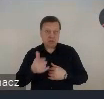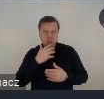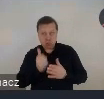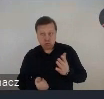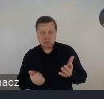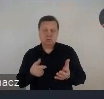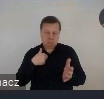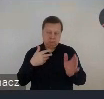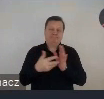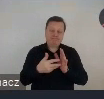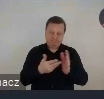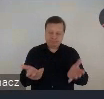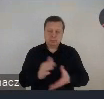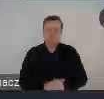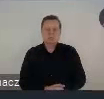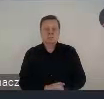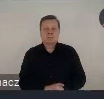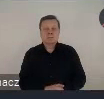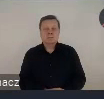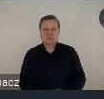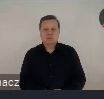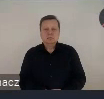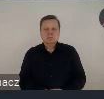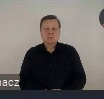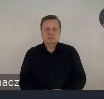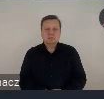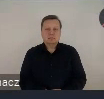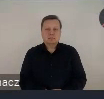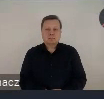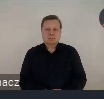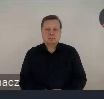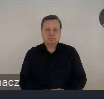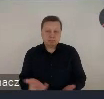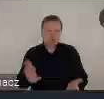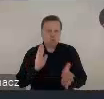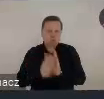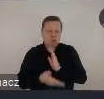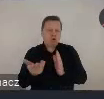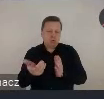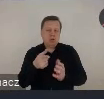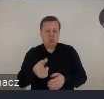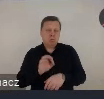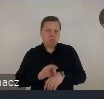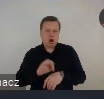korzyści, czy no po prostu, czy ten projekt jest